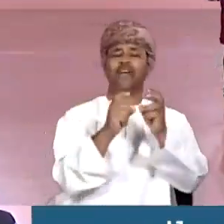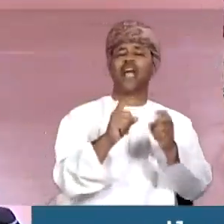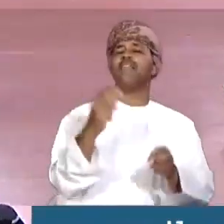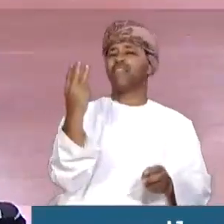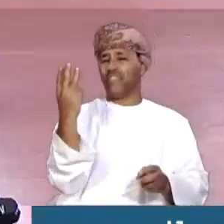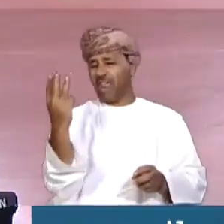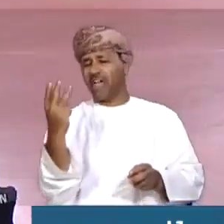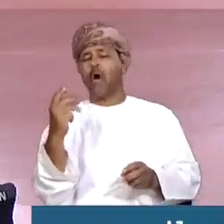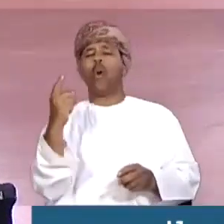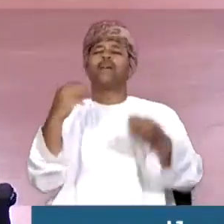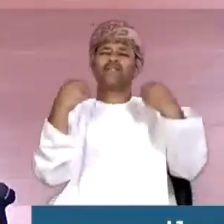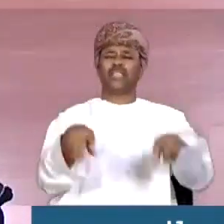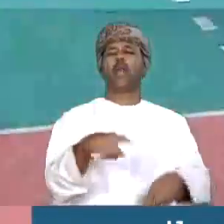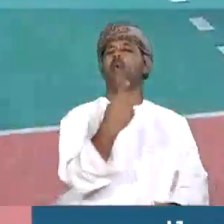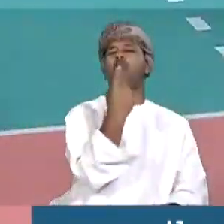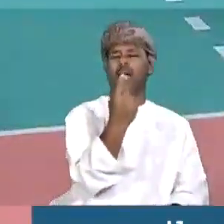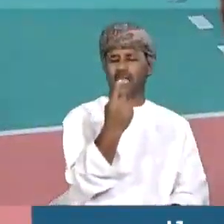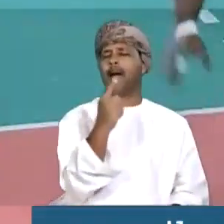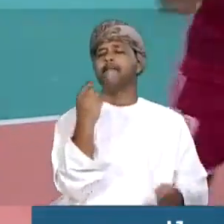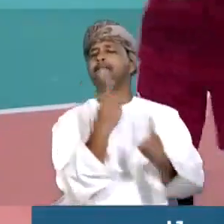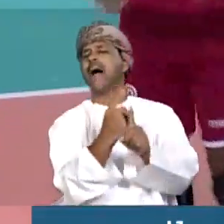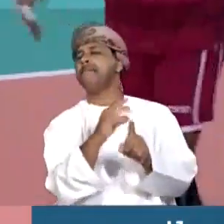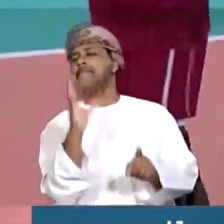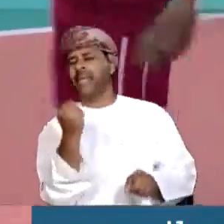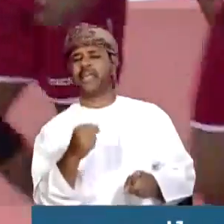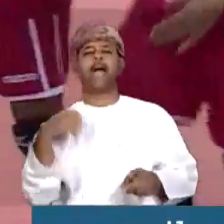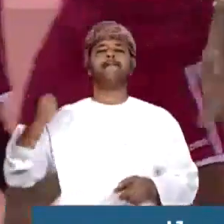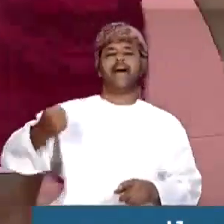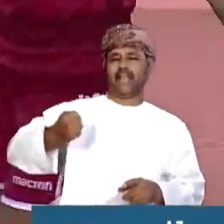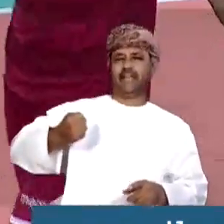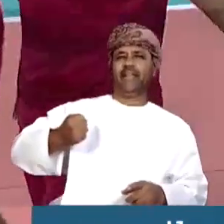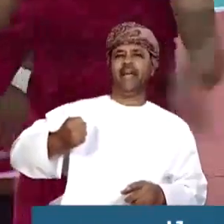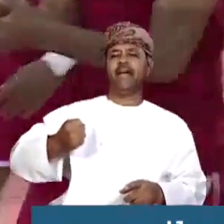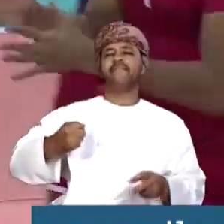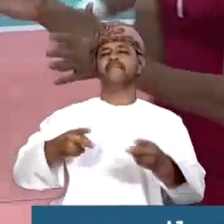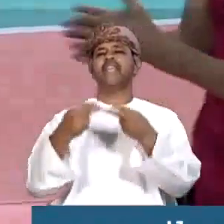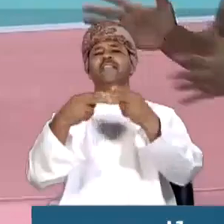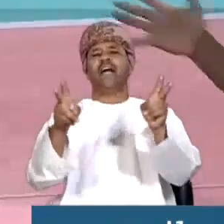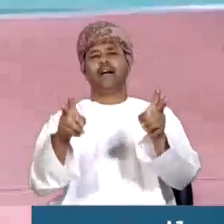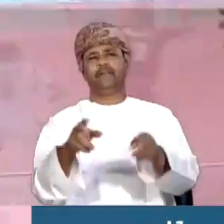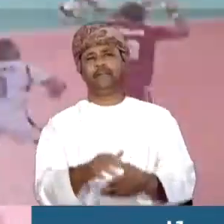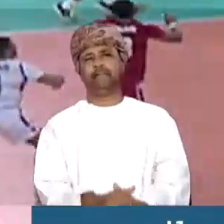الآن، وخسر مواجهة وحيدة كانت أمام المنتخب البحريني في الافتتاح.